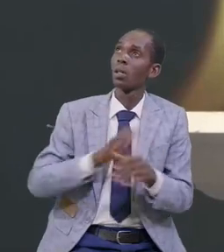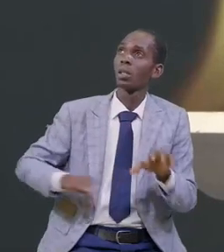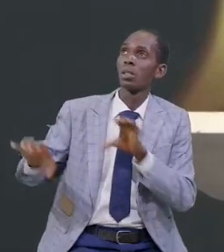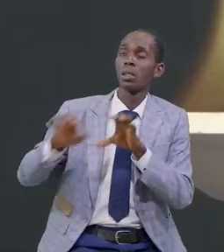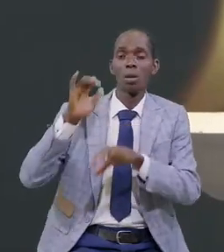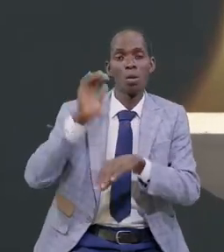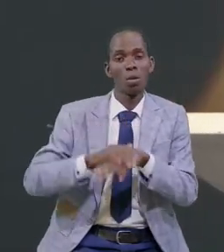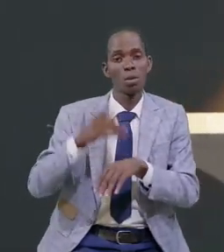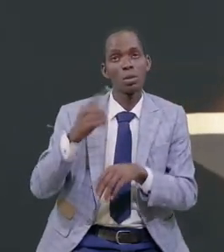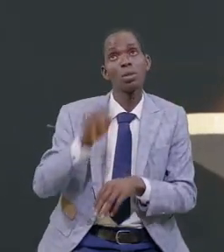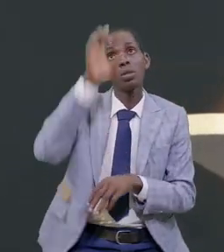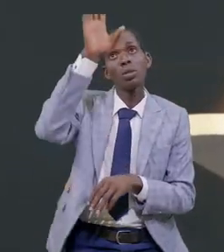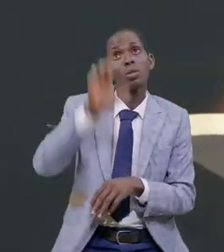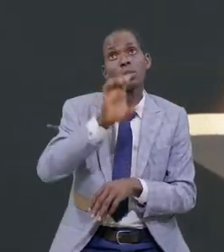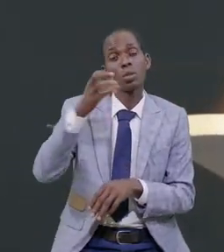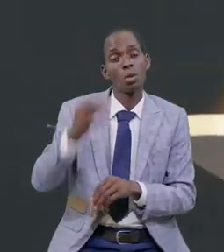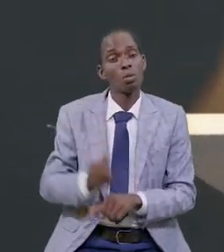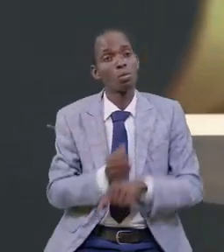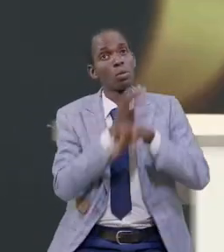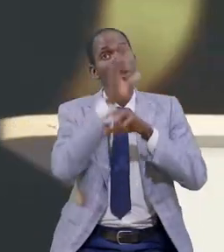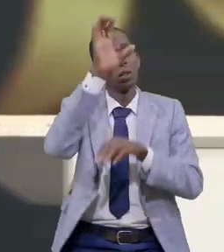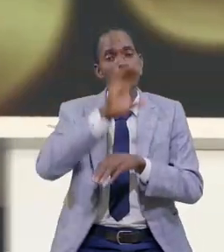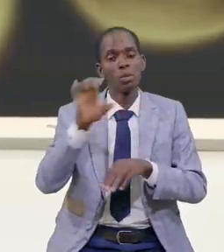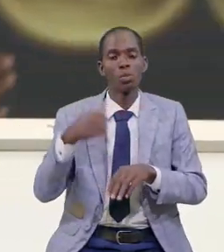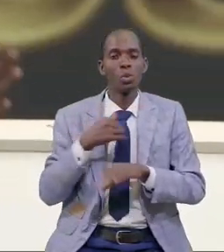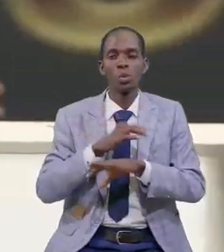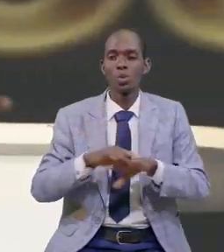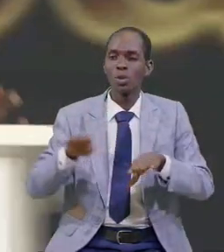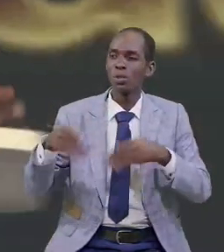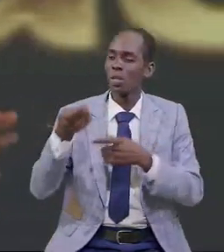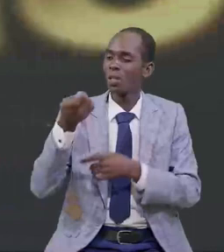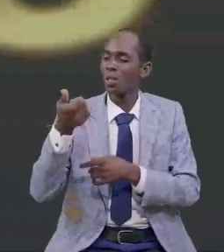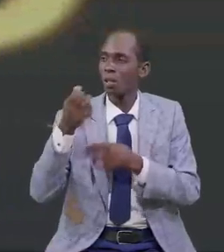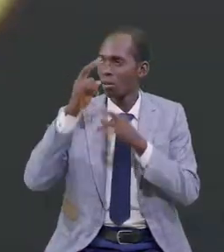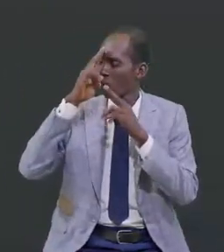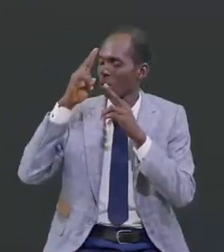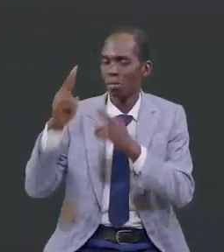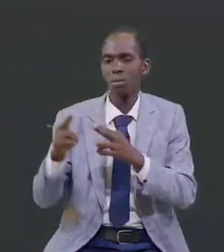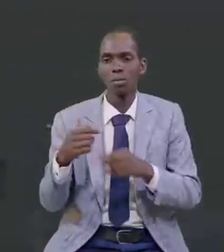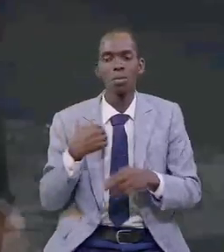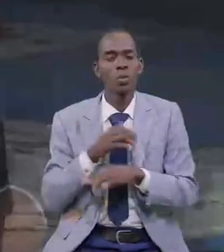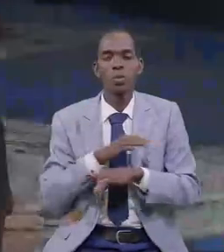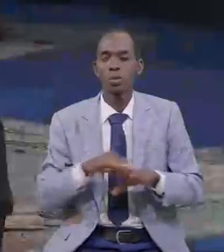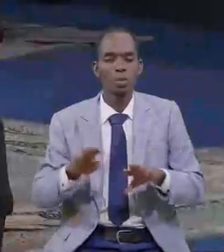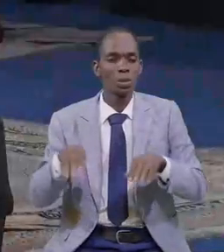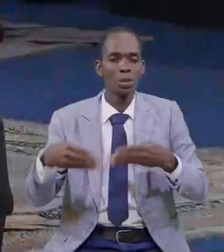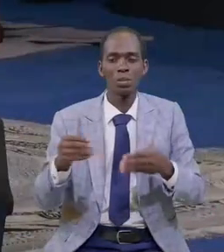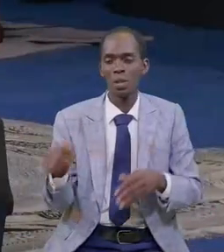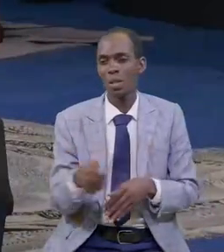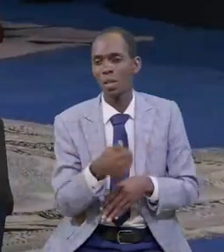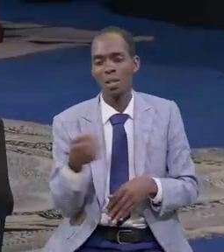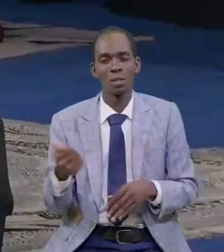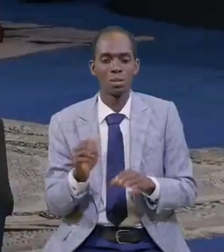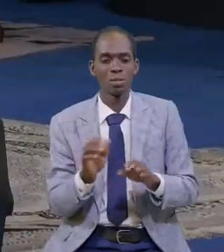contradiction à ce que Christ a fait au Calvaire on ne donne même pas une h de